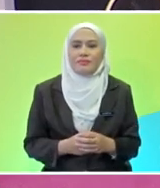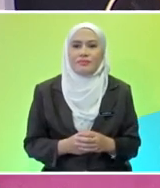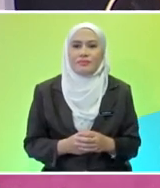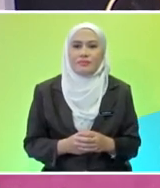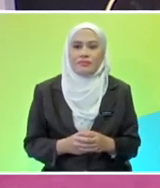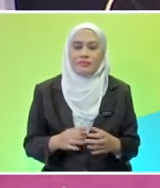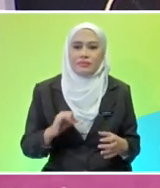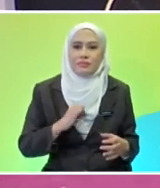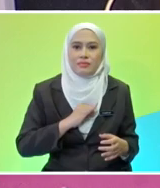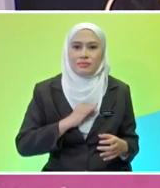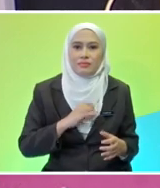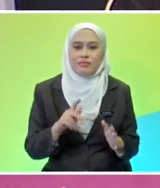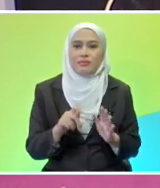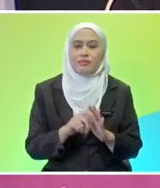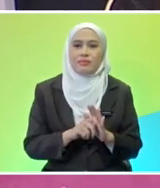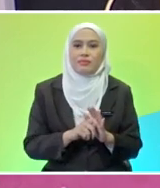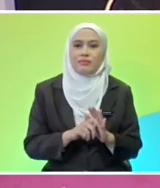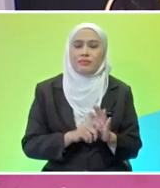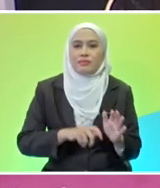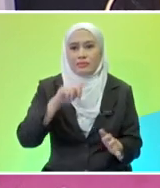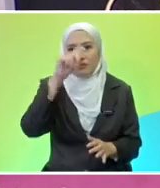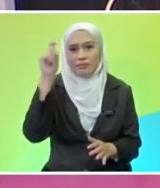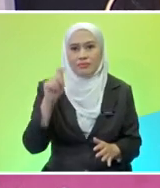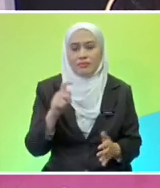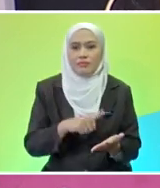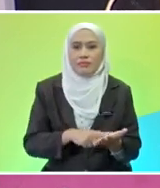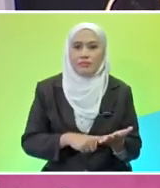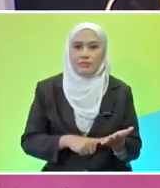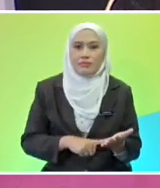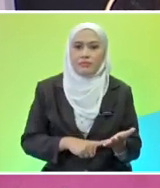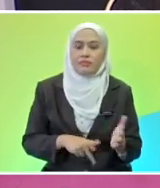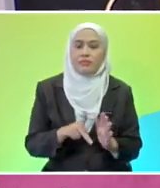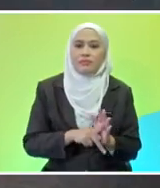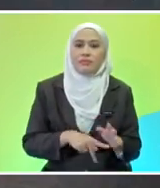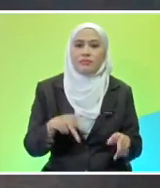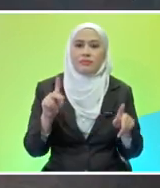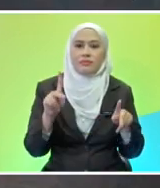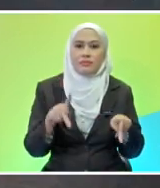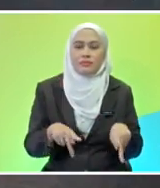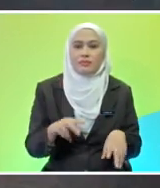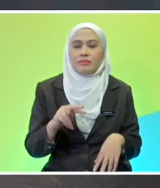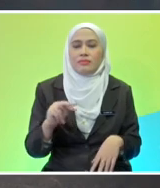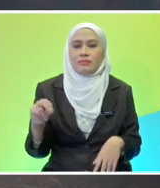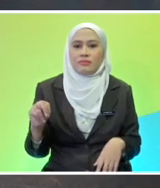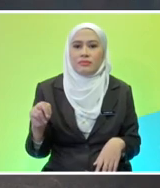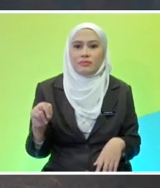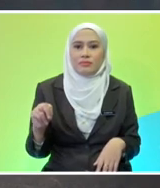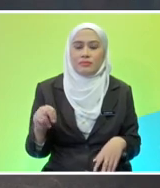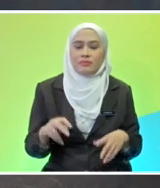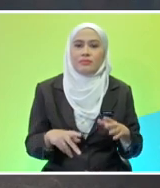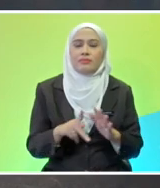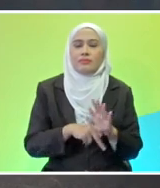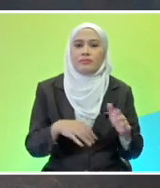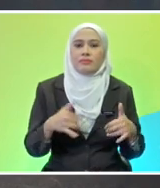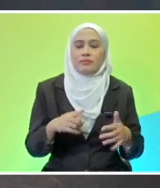lah kan. Apa sebenarnya kepentingan yang kita boleh dapat daripada permainan ini juga cikgu Afandi? Macam-macam lagi. Tadi cikgu dah sebut juga dia boleh menyihatkan